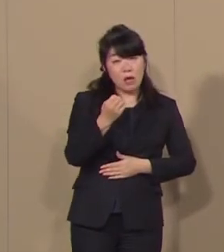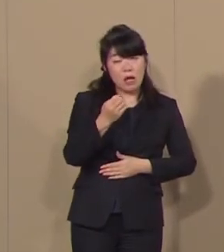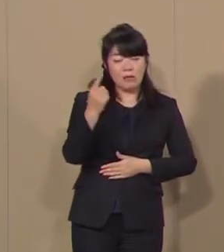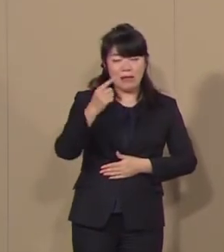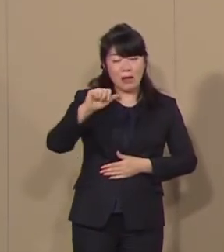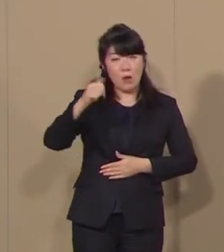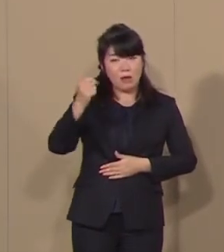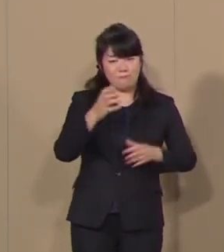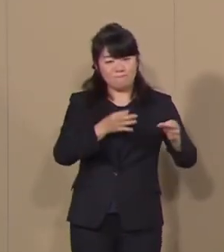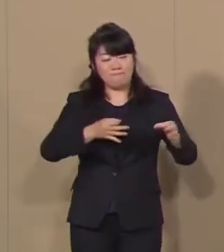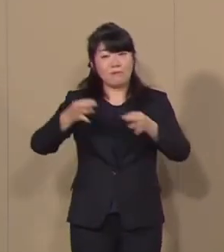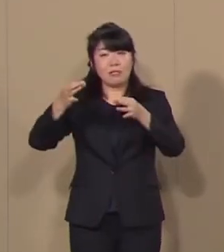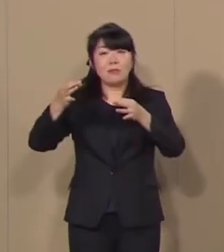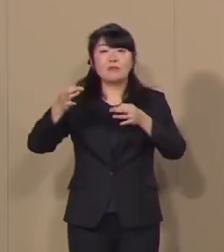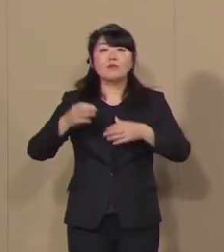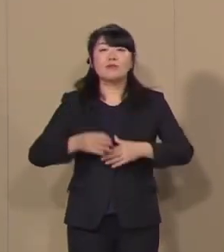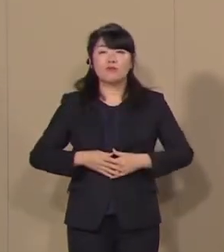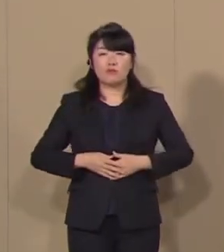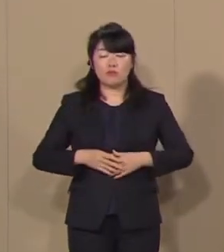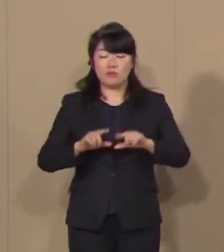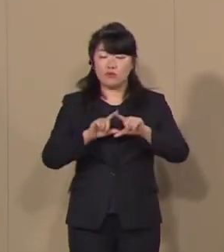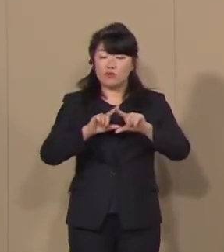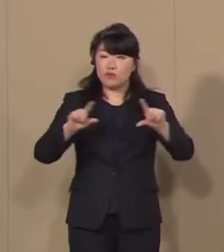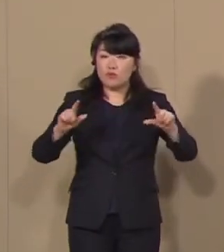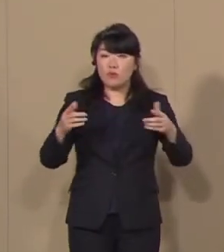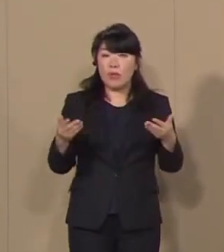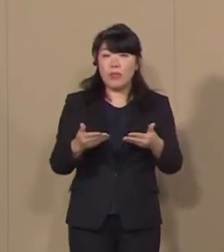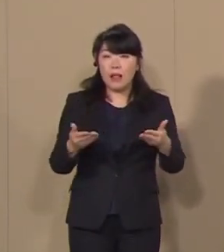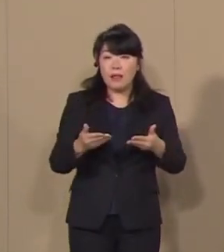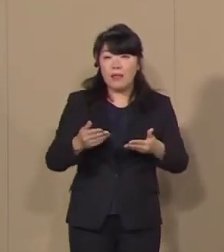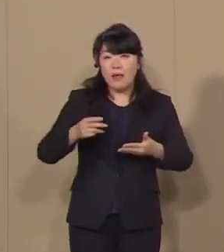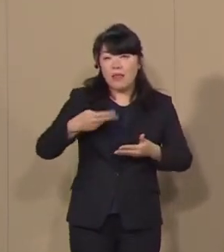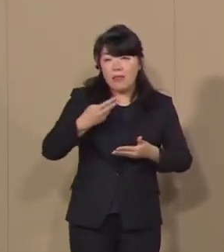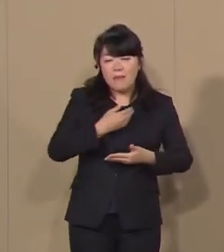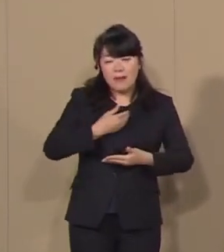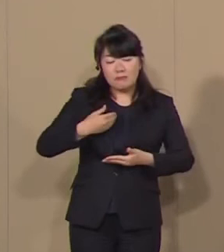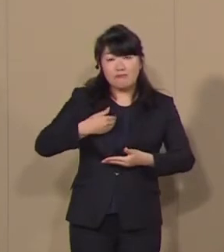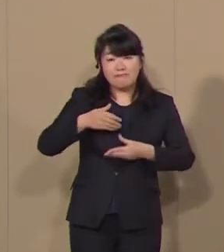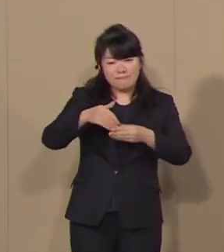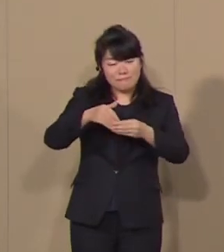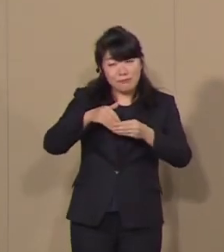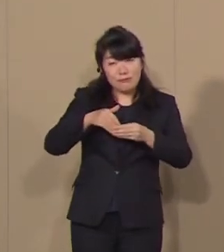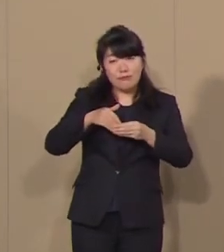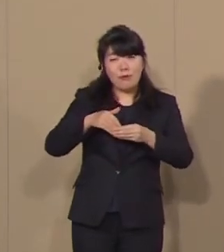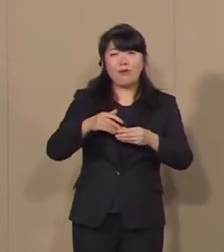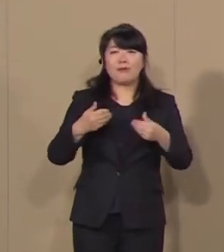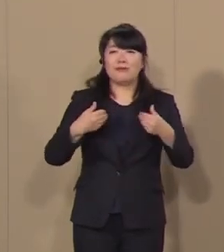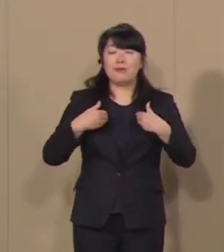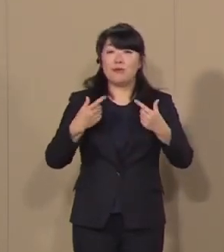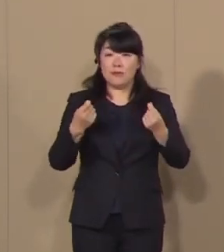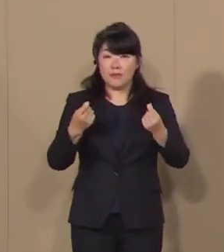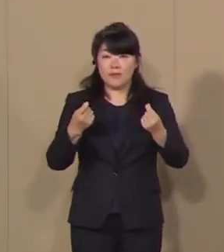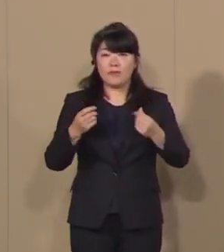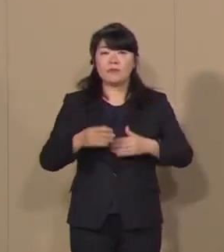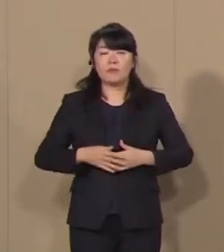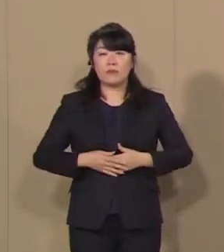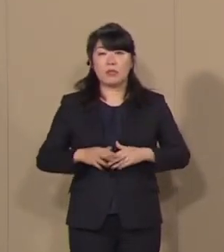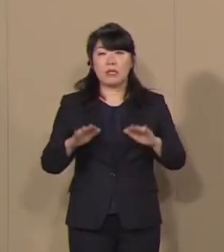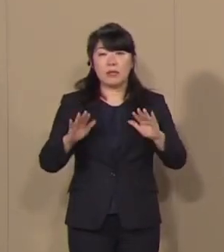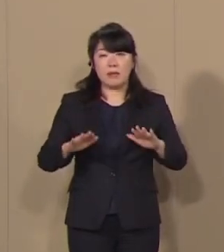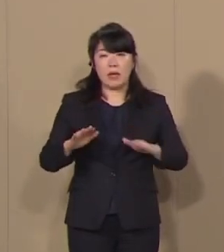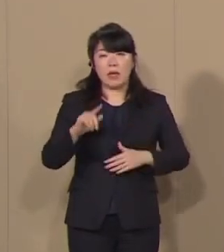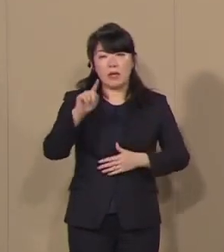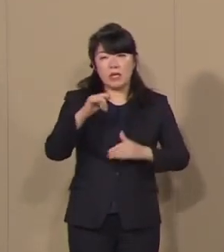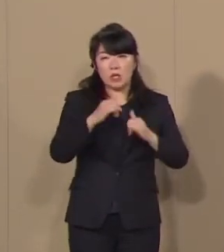ます普通に働いてたっぺていくことのできる賃金が必要です今人々が